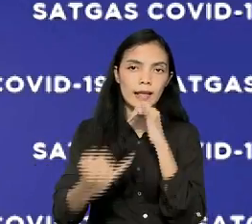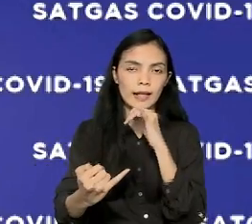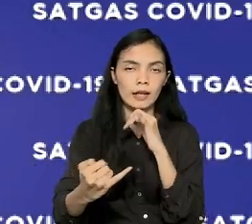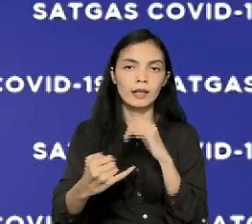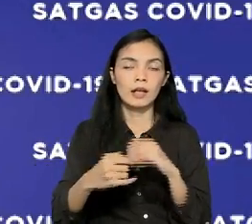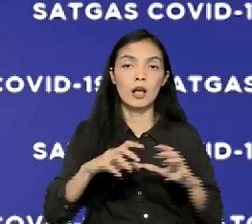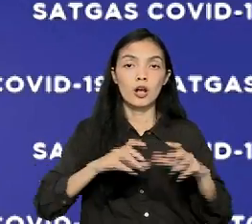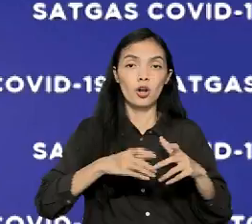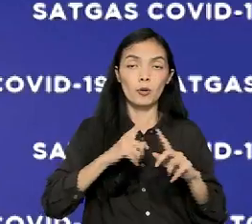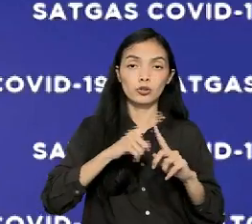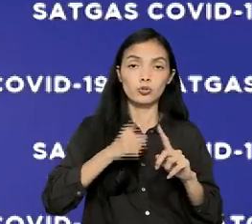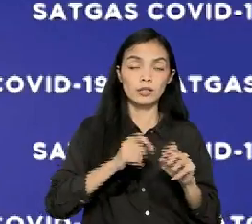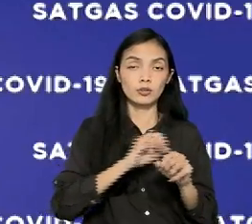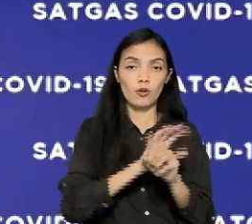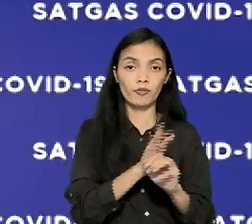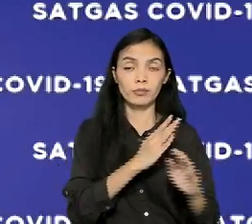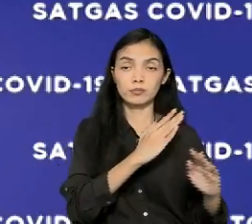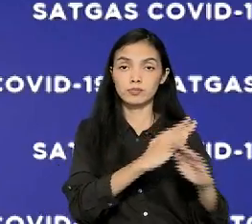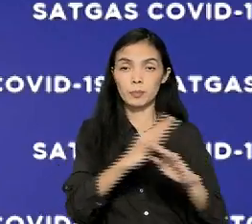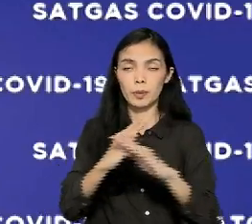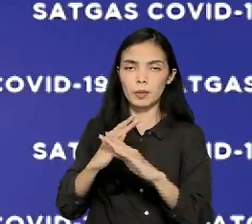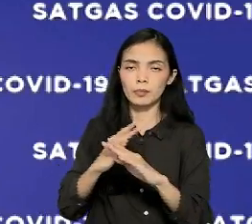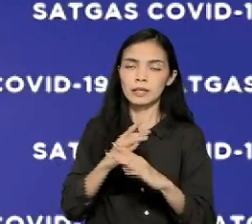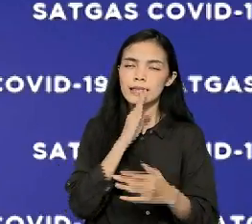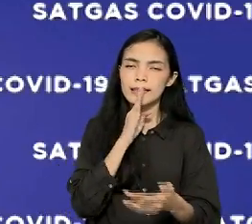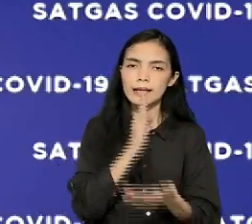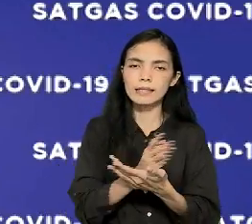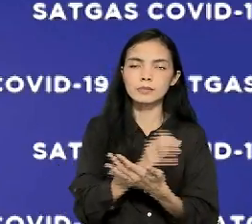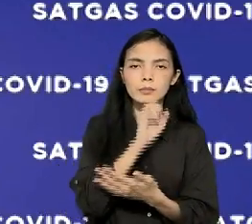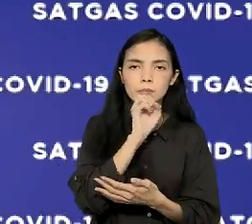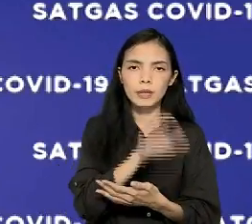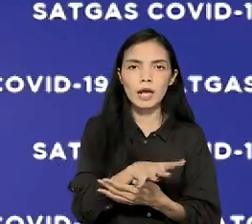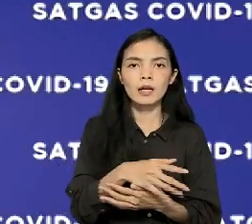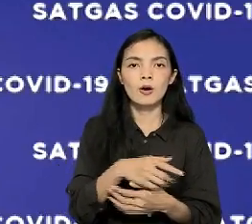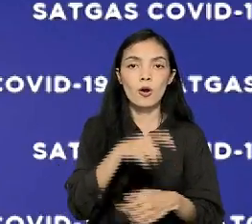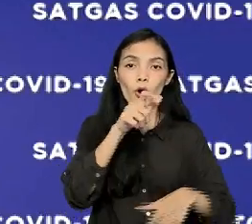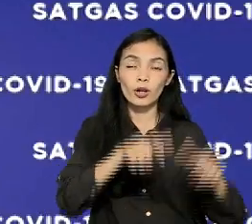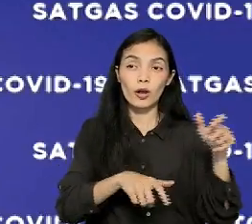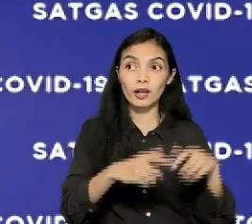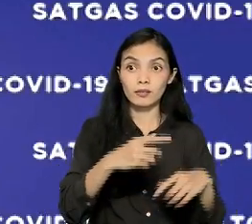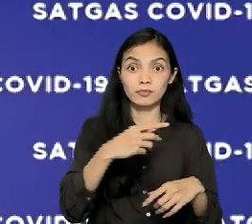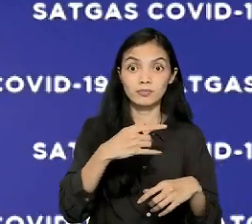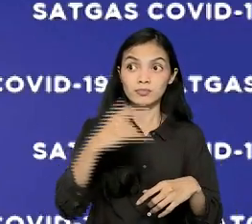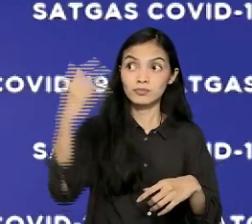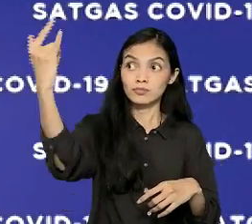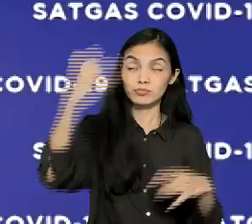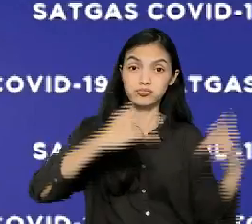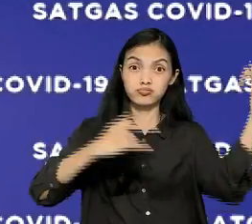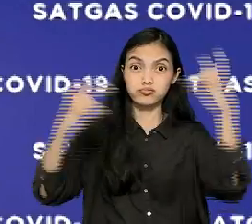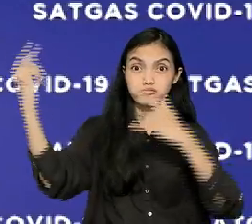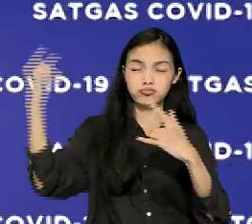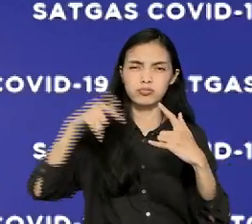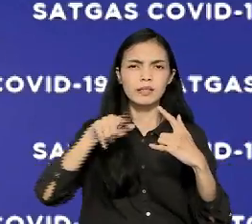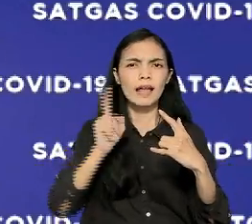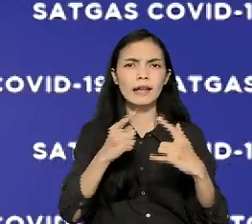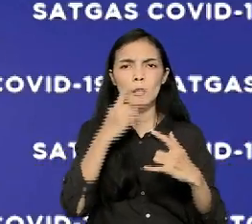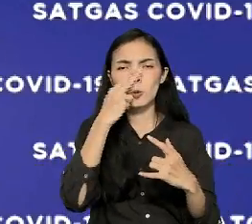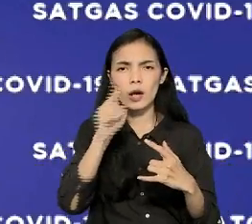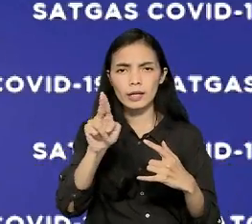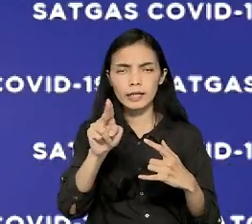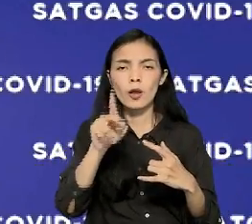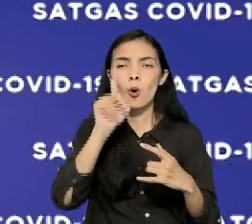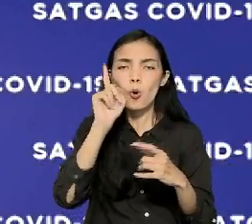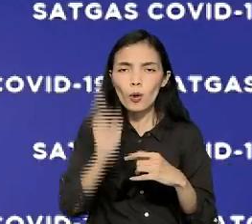Satgas menegaskan seluruh pelaku perjalanan wajib menjalankan karantina sesuai kebijakan yang berlaku